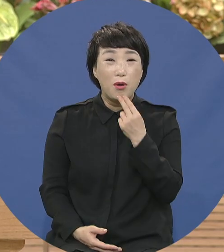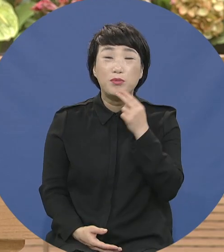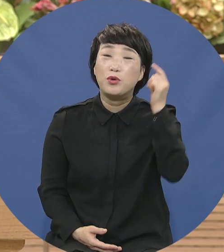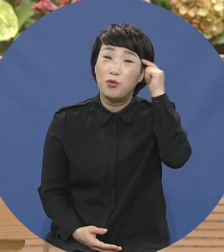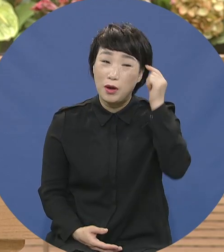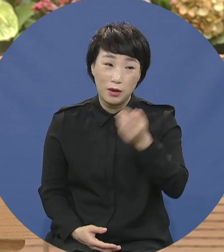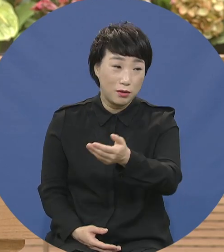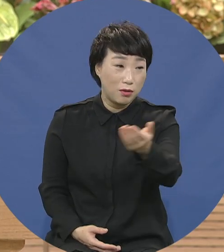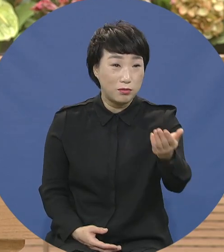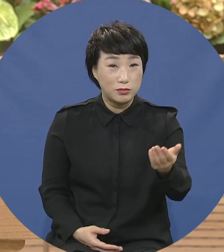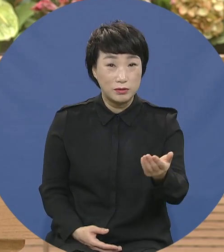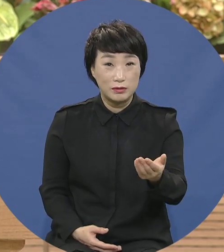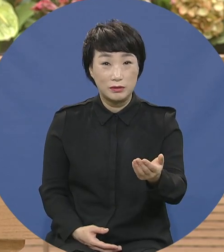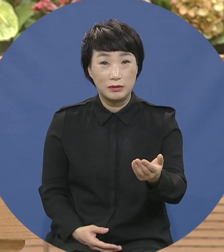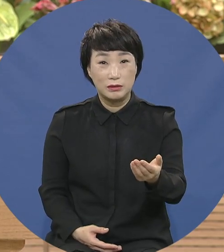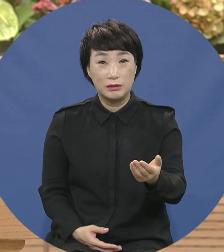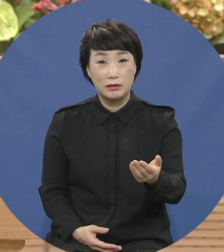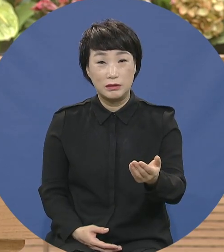뭐냐?